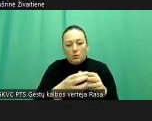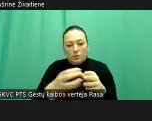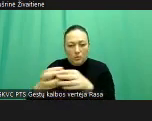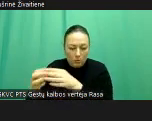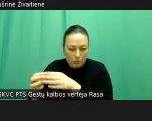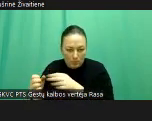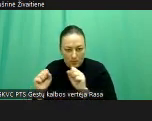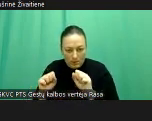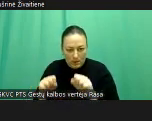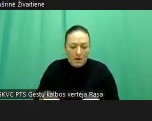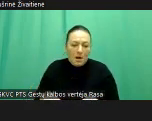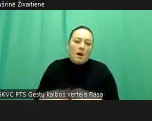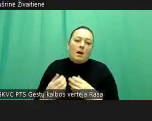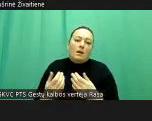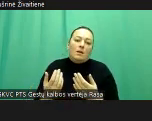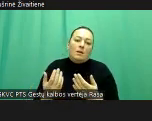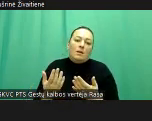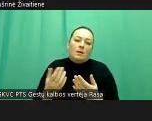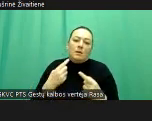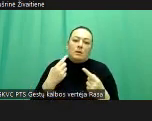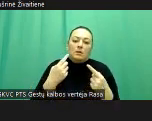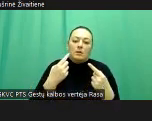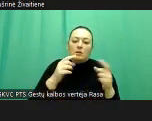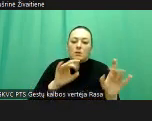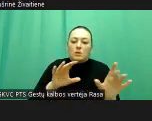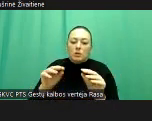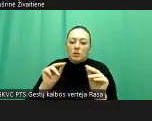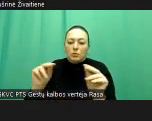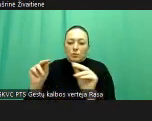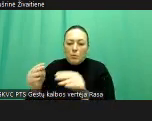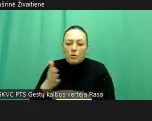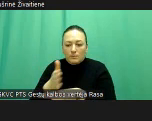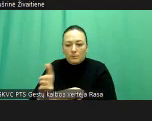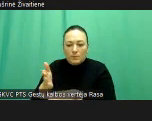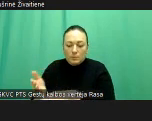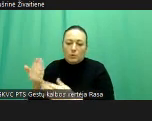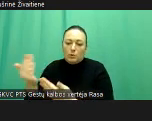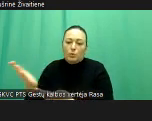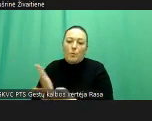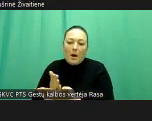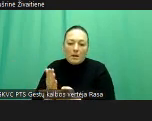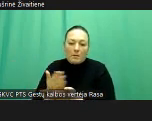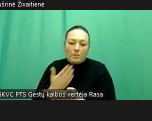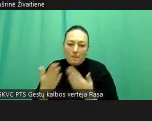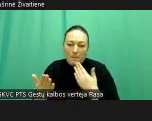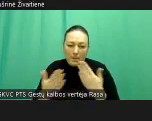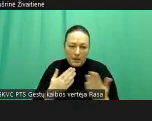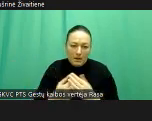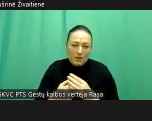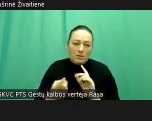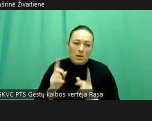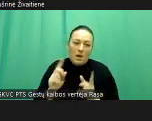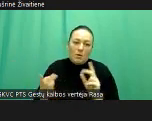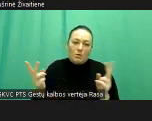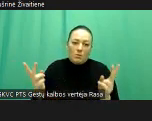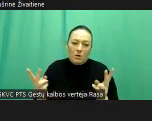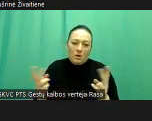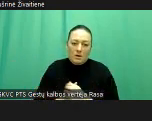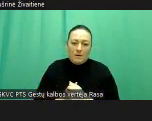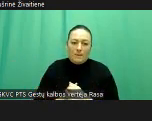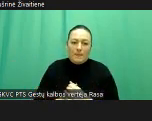ir gali kreiptis į skirtingus mokytojus ir jų patirtį tuomet, kai jiems to reikia ir jeigu reikia. Taigi,